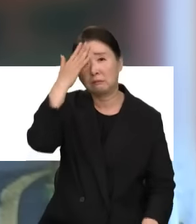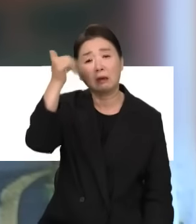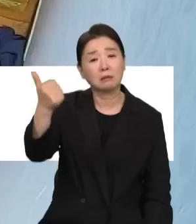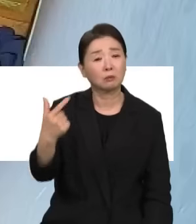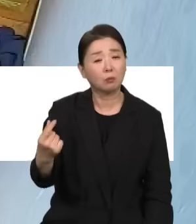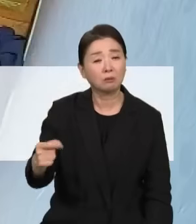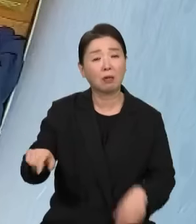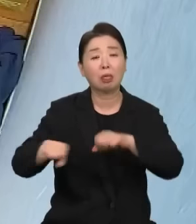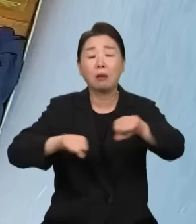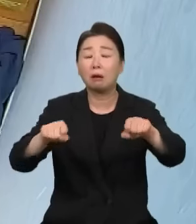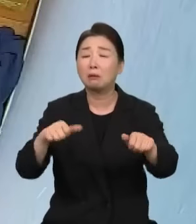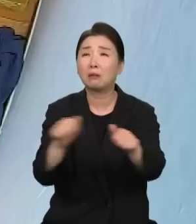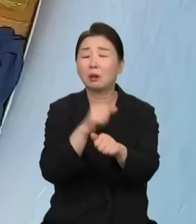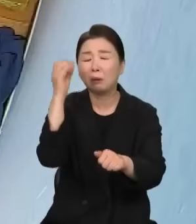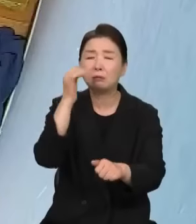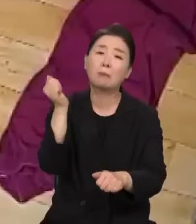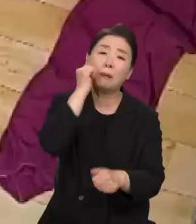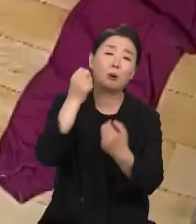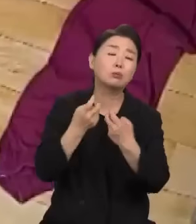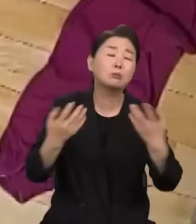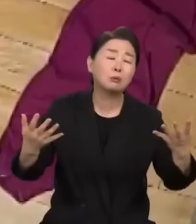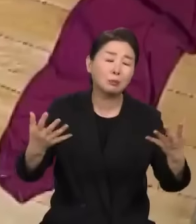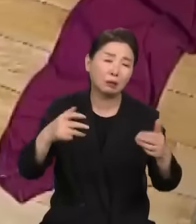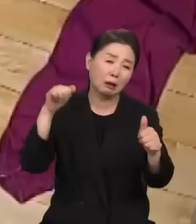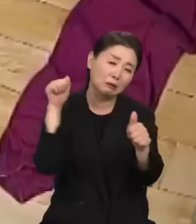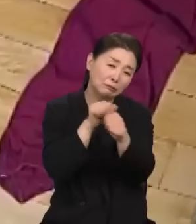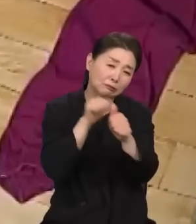일입니다 일상 손은